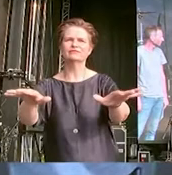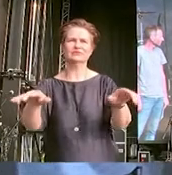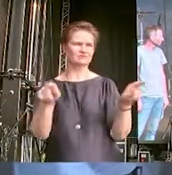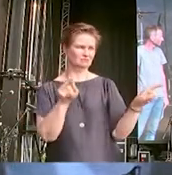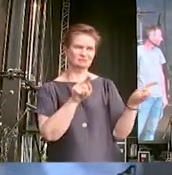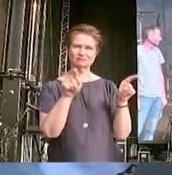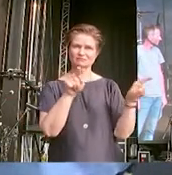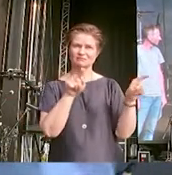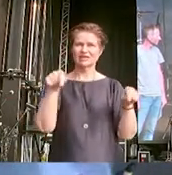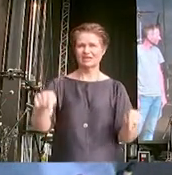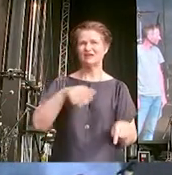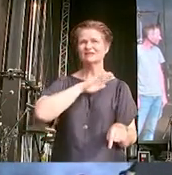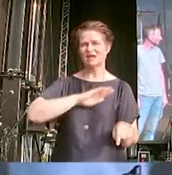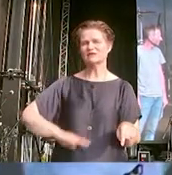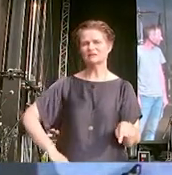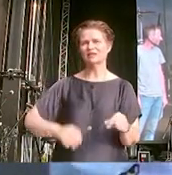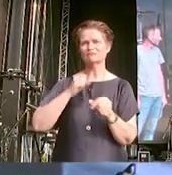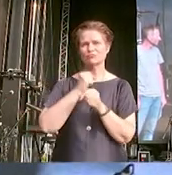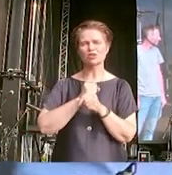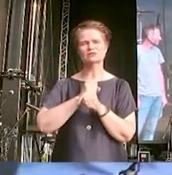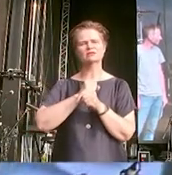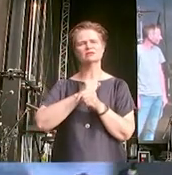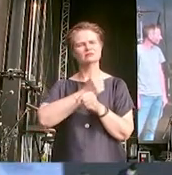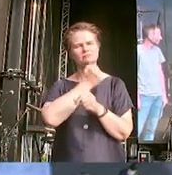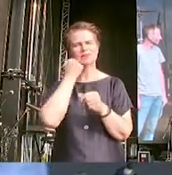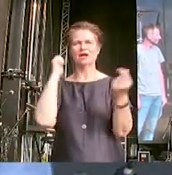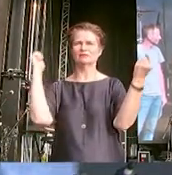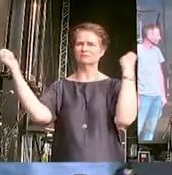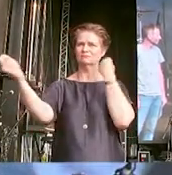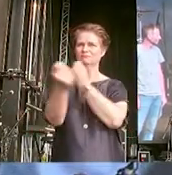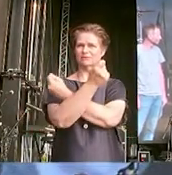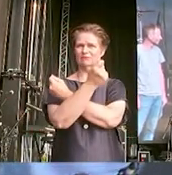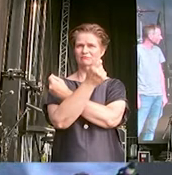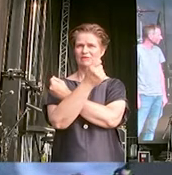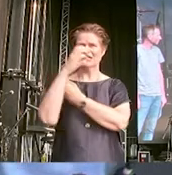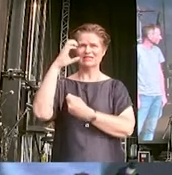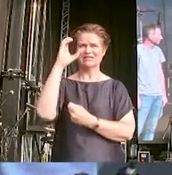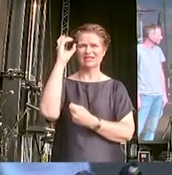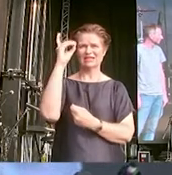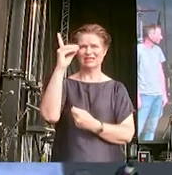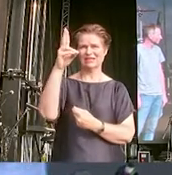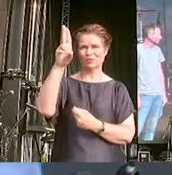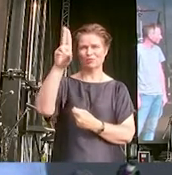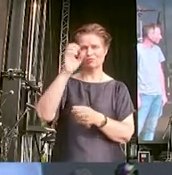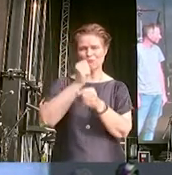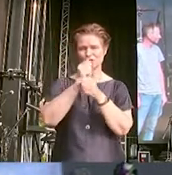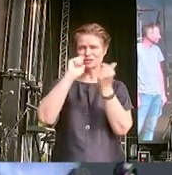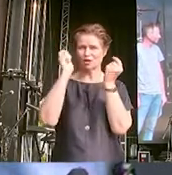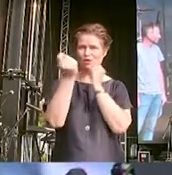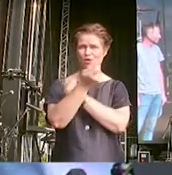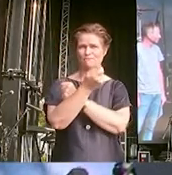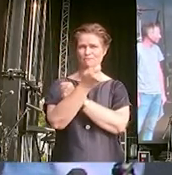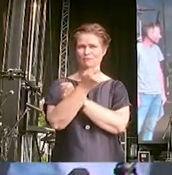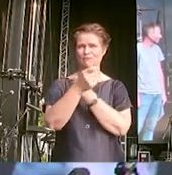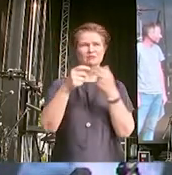muss hier in Sachsen sich was grundlegend ändern in dieser CDU. Das ist eine